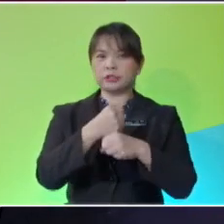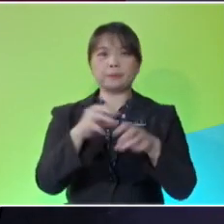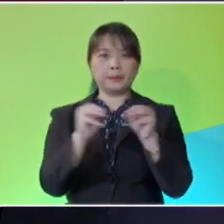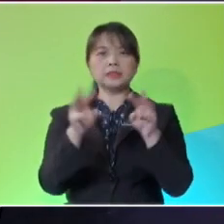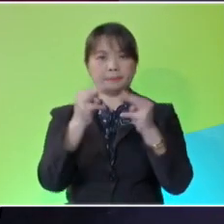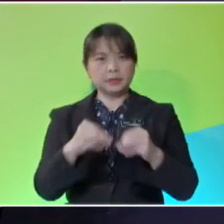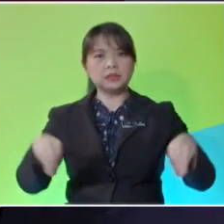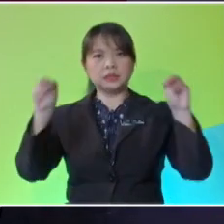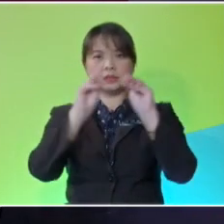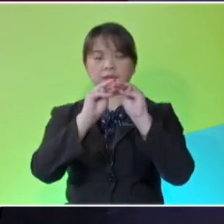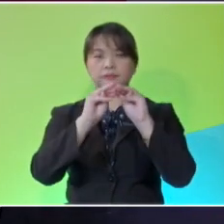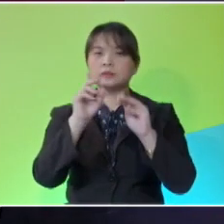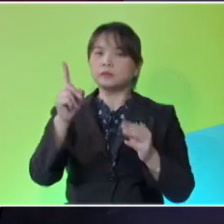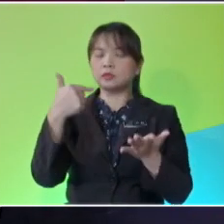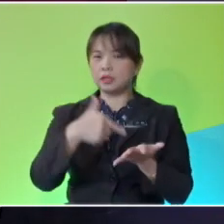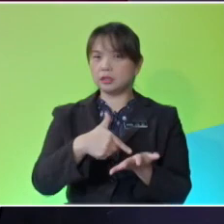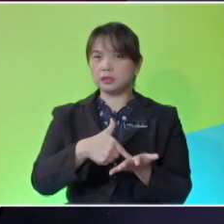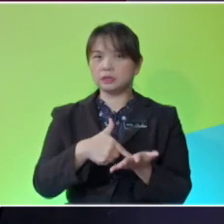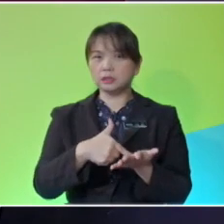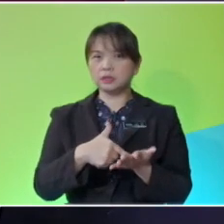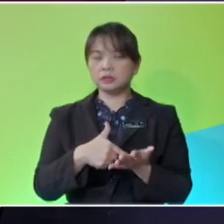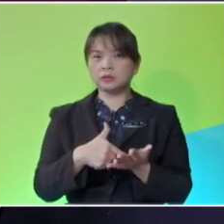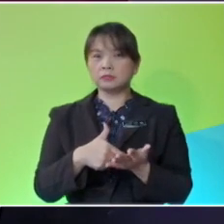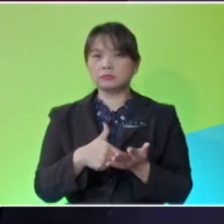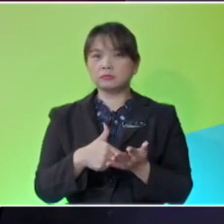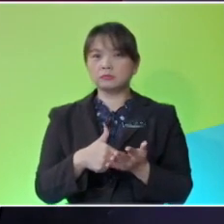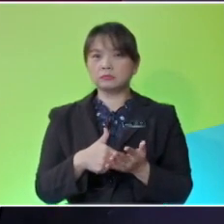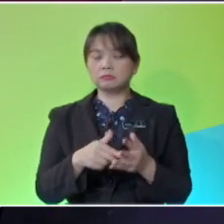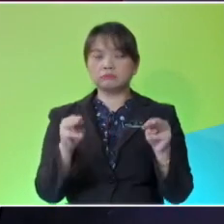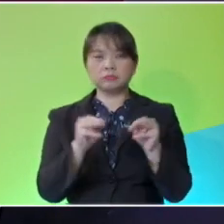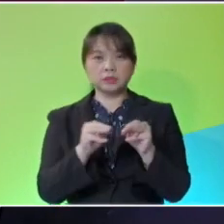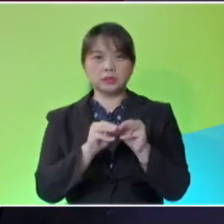kalau satu lagi satu lagi tepat dan juga